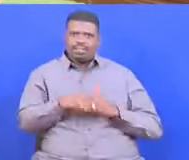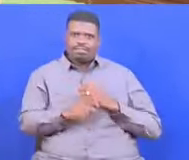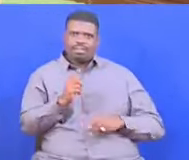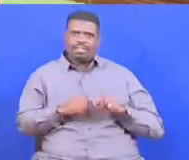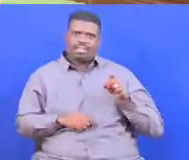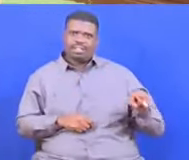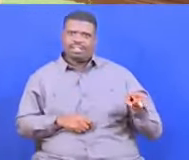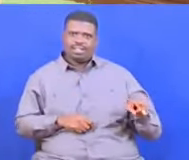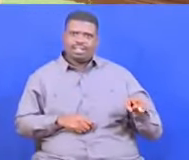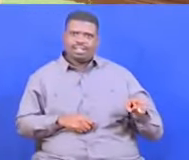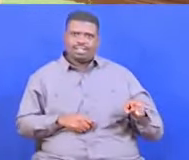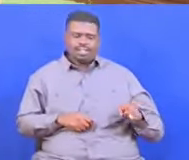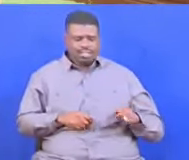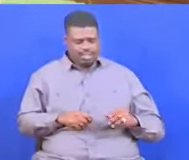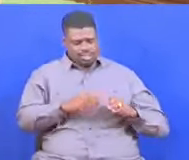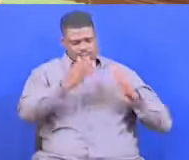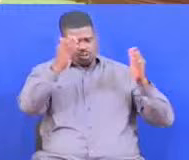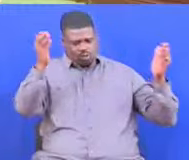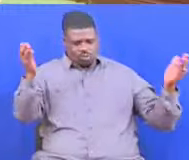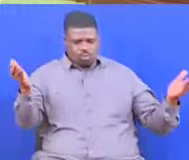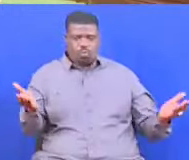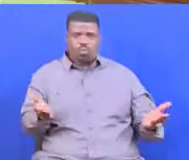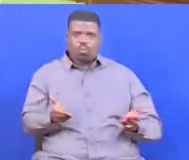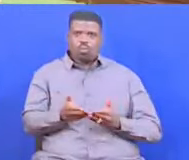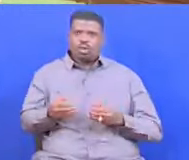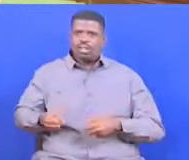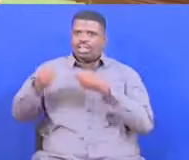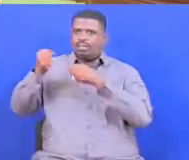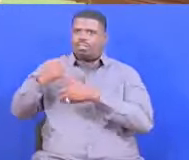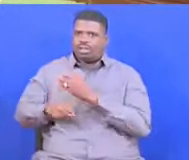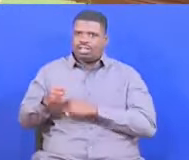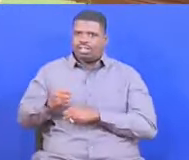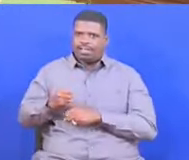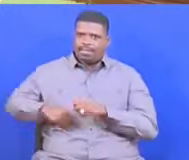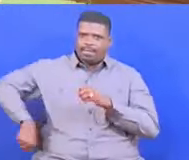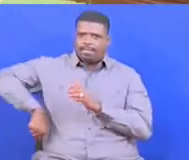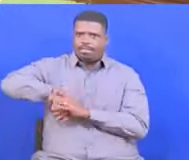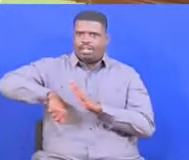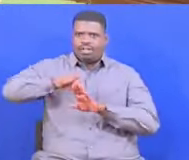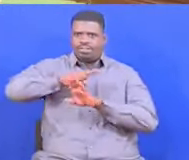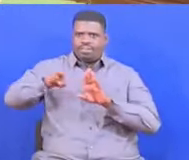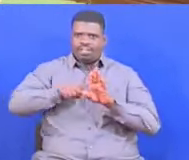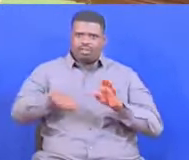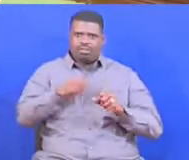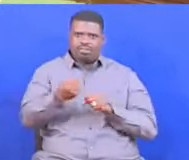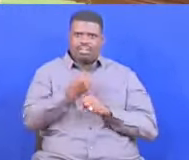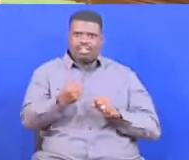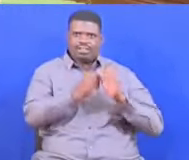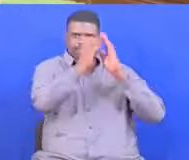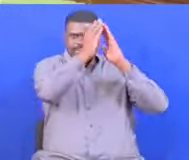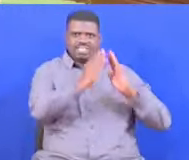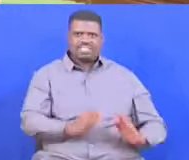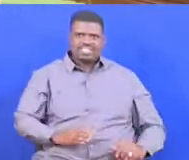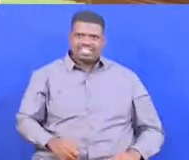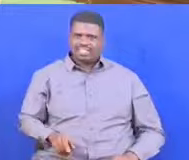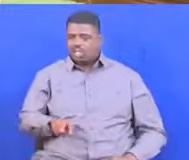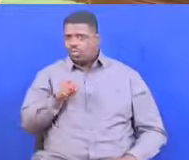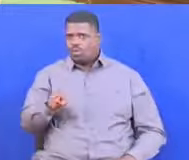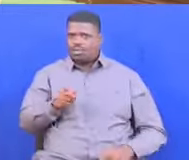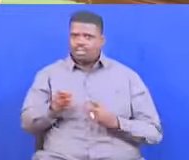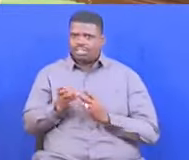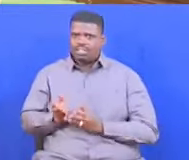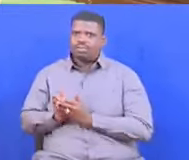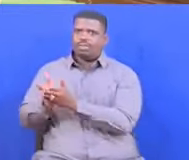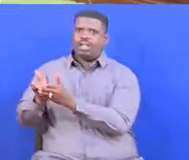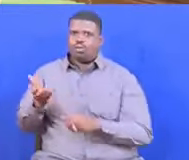katika World Cup, inakwenda katika mpira wa Afrika ambao utafanyika Misri. Wewe kama mdau na Mheshimiwa